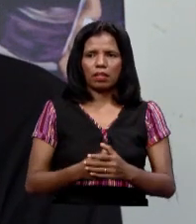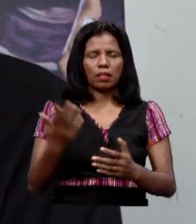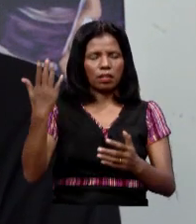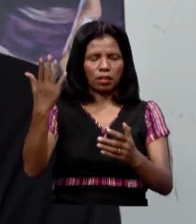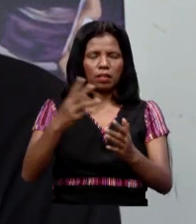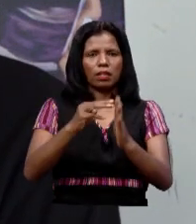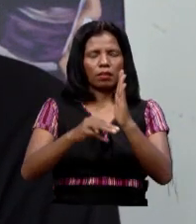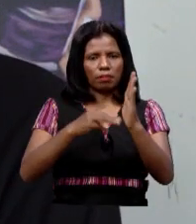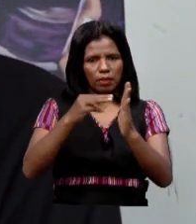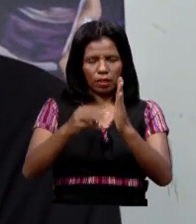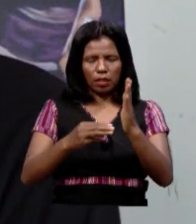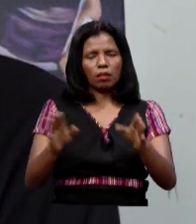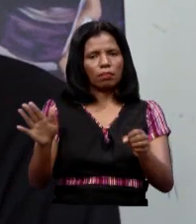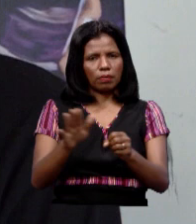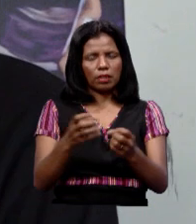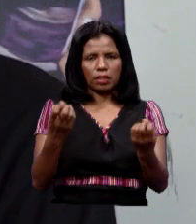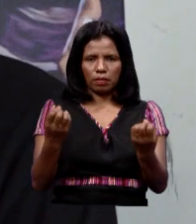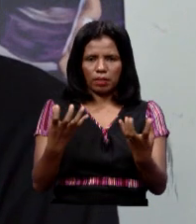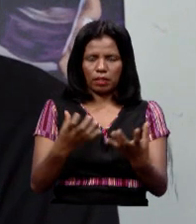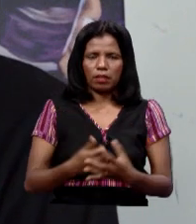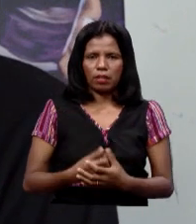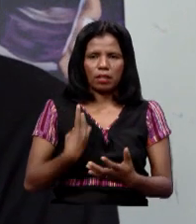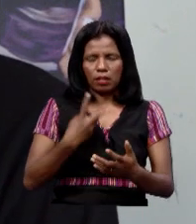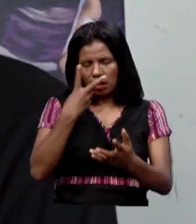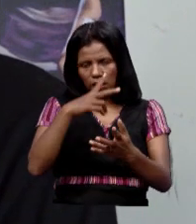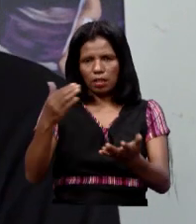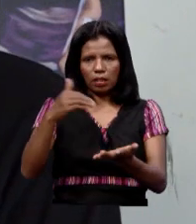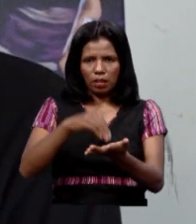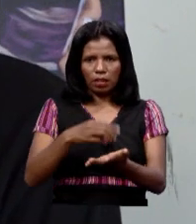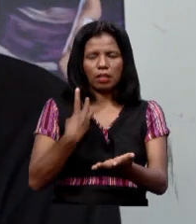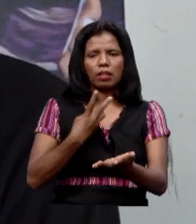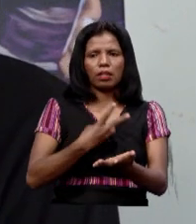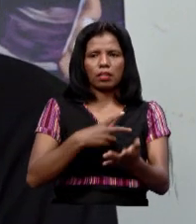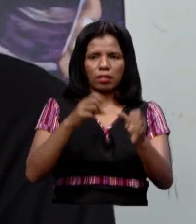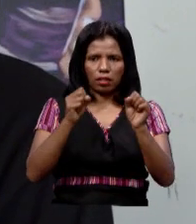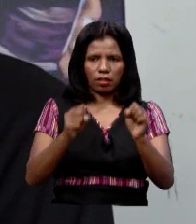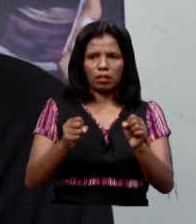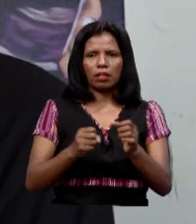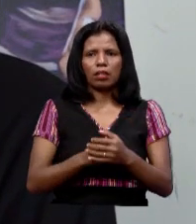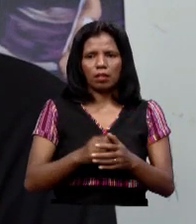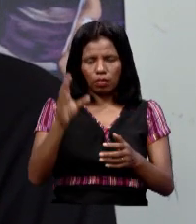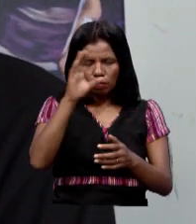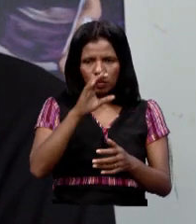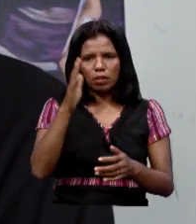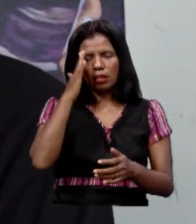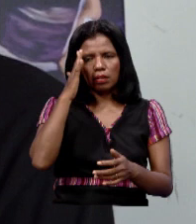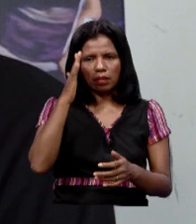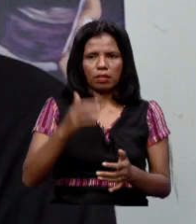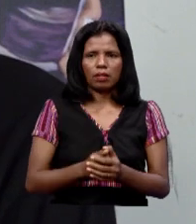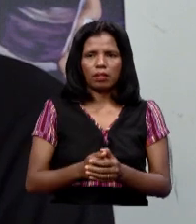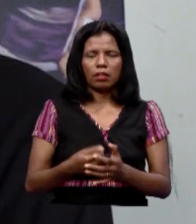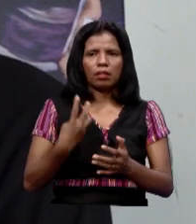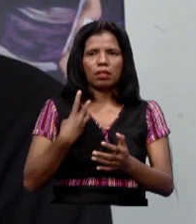ne ba kompleto na Ne beita teng fila fal beita nia, ita tengi badinya satu buka hatene, hatni ita